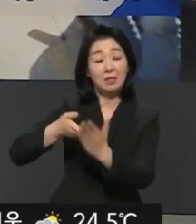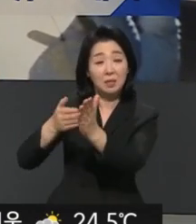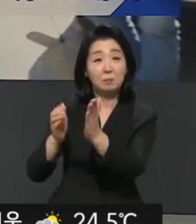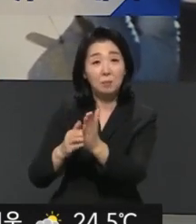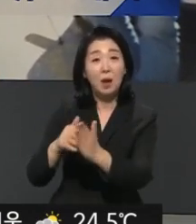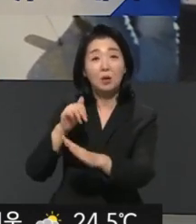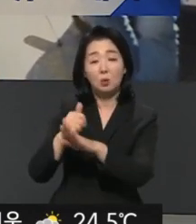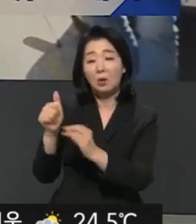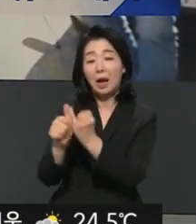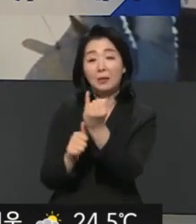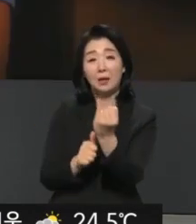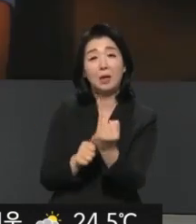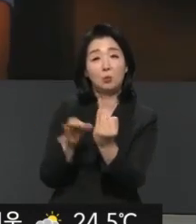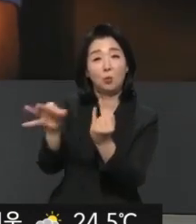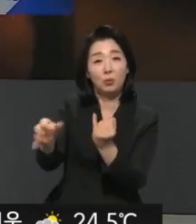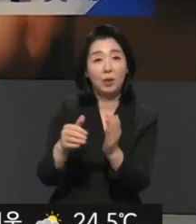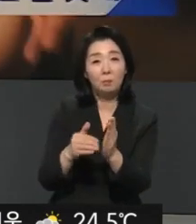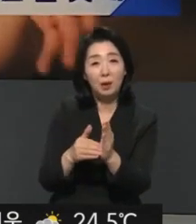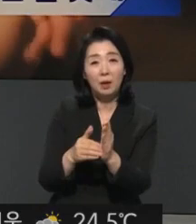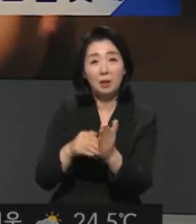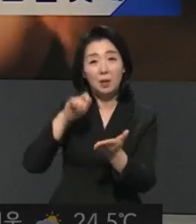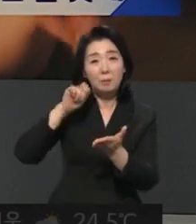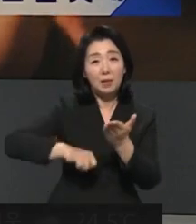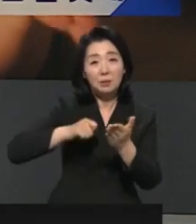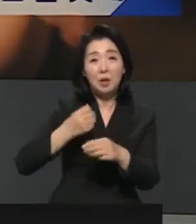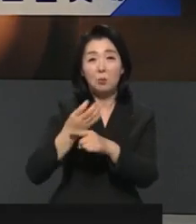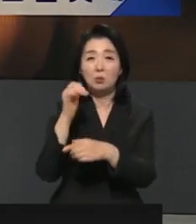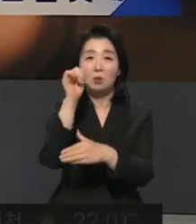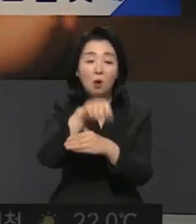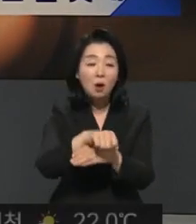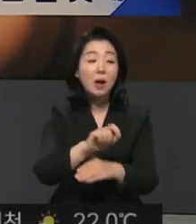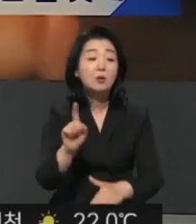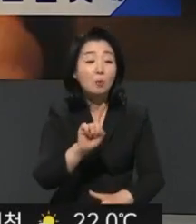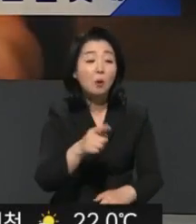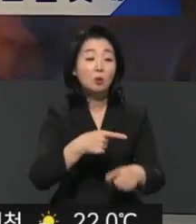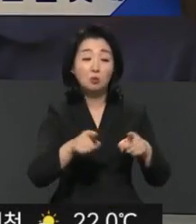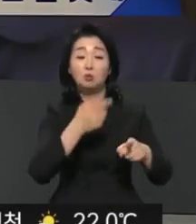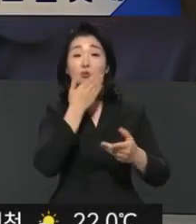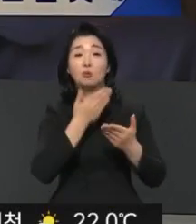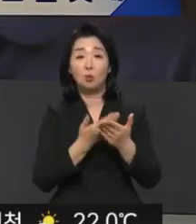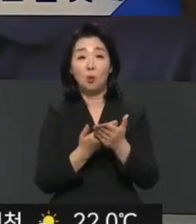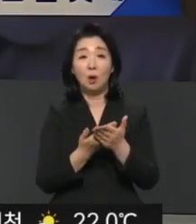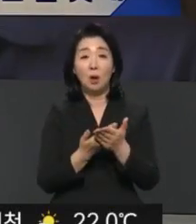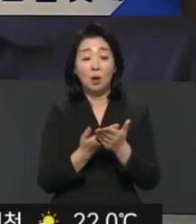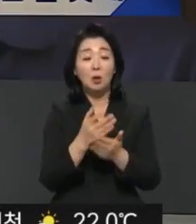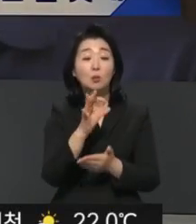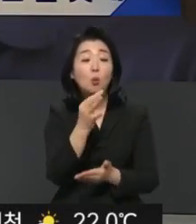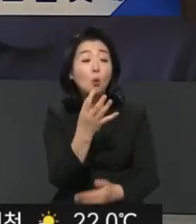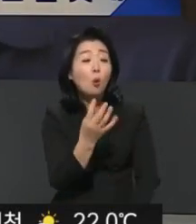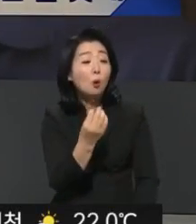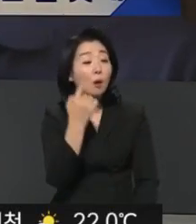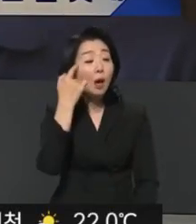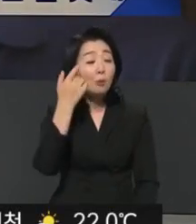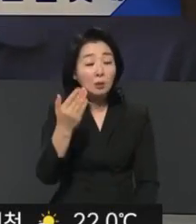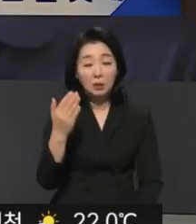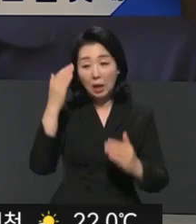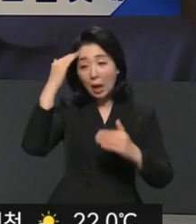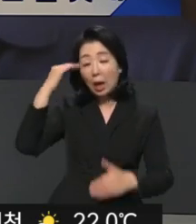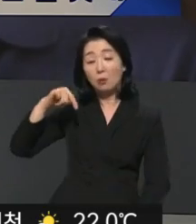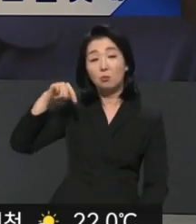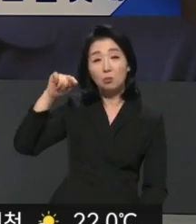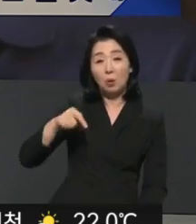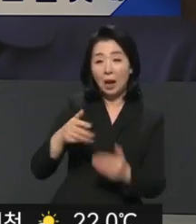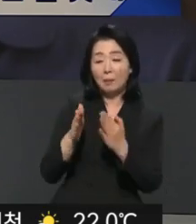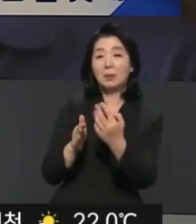판사가 보석 허가의 중요한 판단 근거가 된다면서 재산 규모를 물었지만 한국에 아파트 한 채가 있다고 밝힌 것 외에는 언론